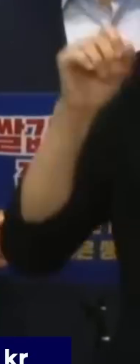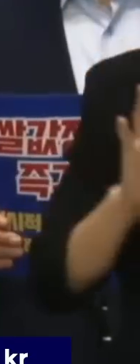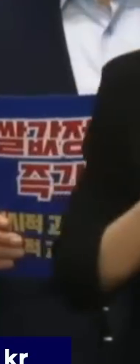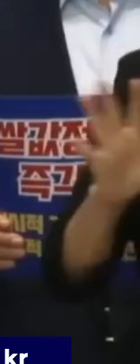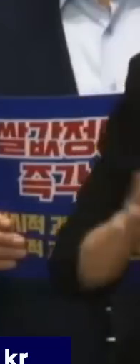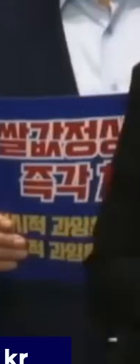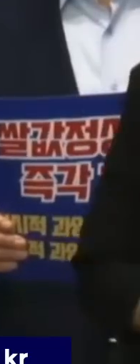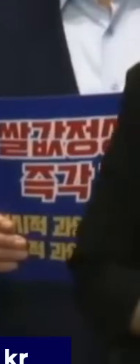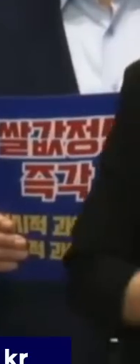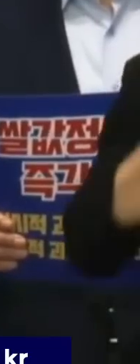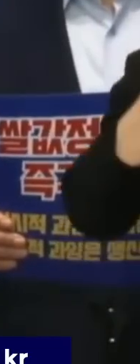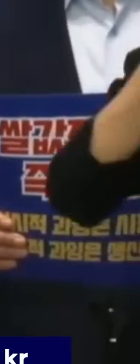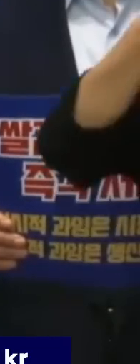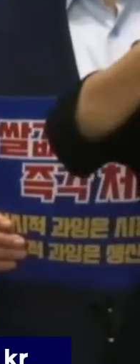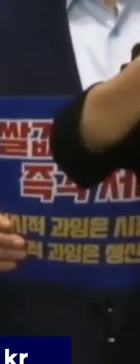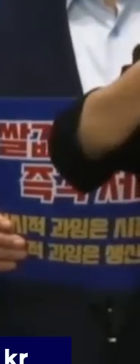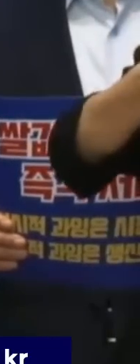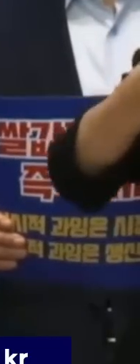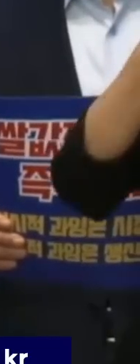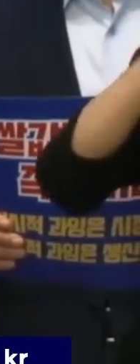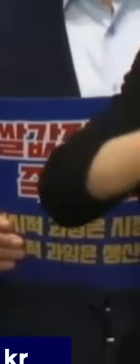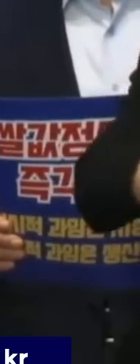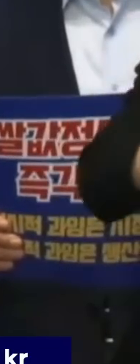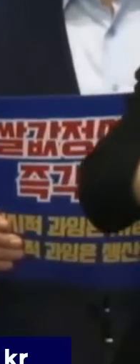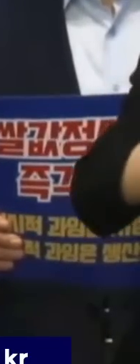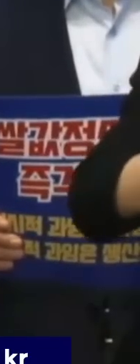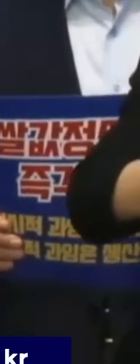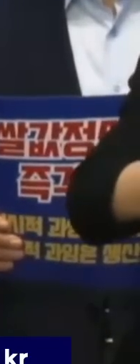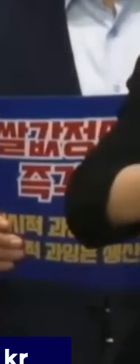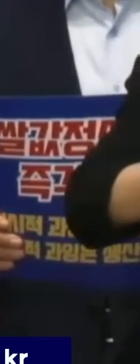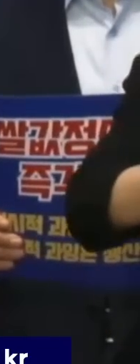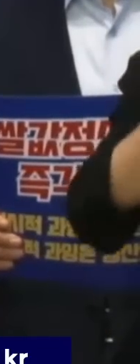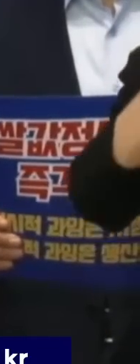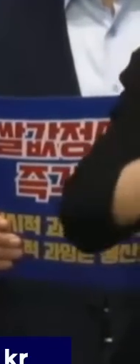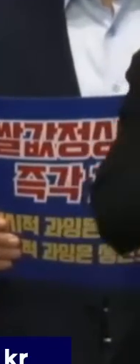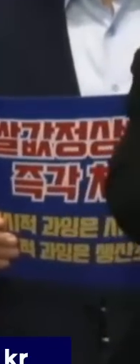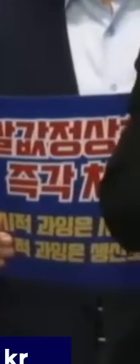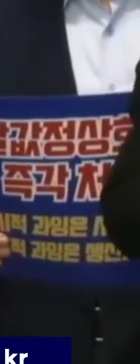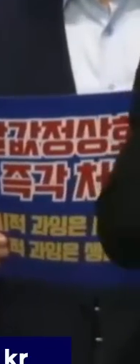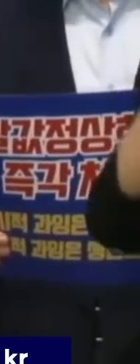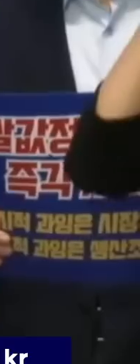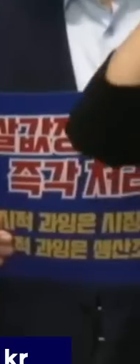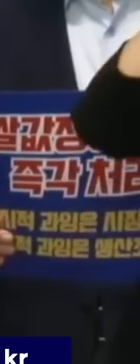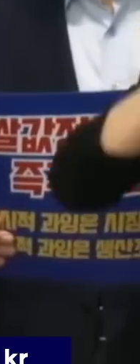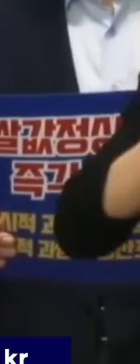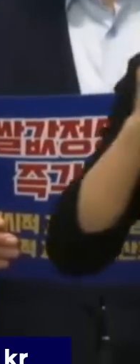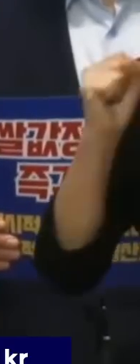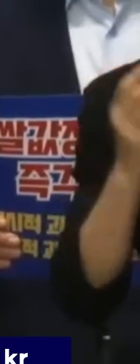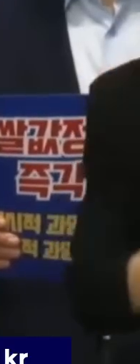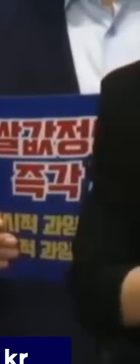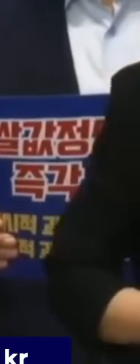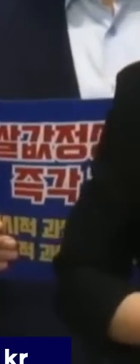있는 보이지 않는 손에 휘둘리기는 마찬가지였습니다. 때로는